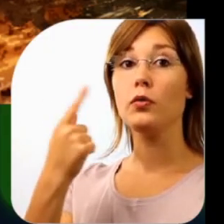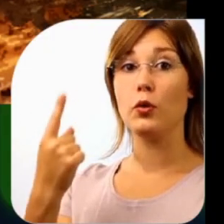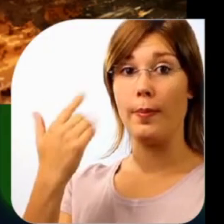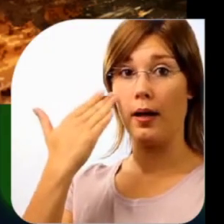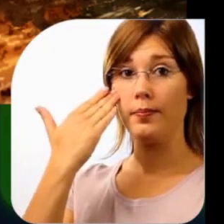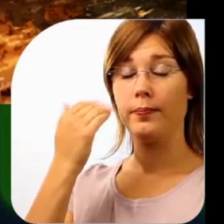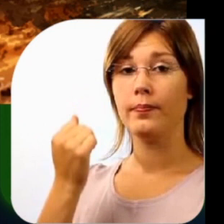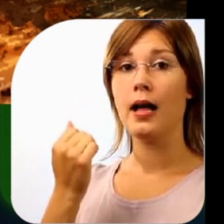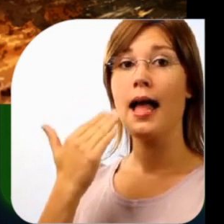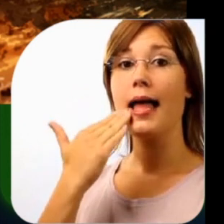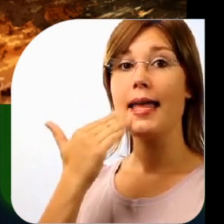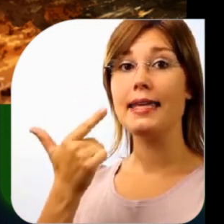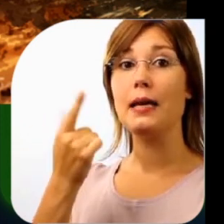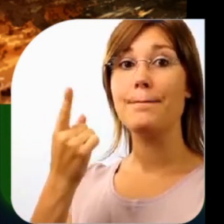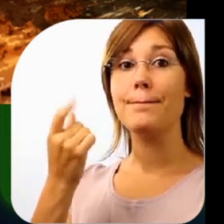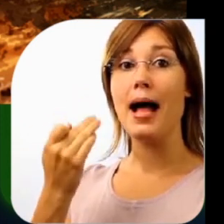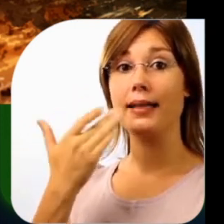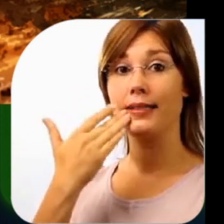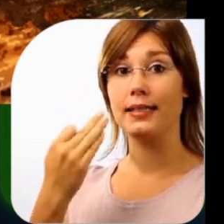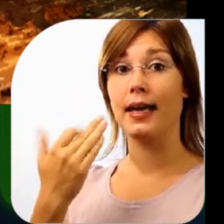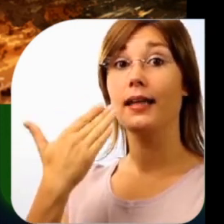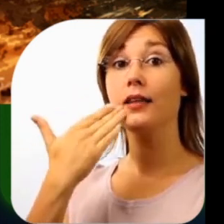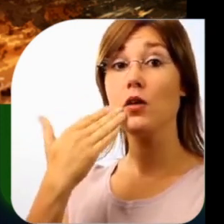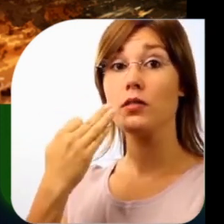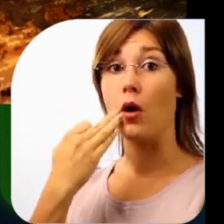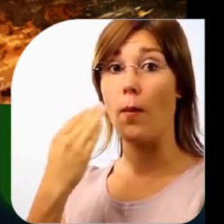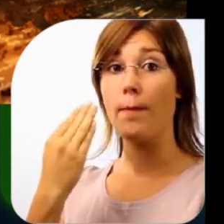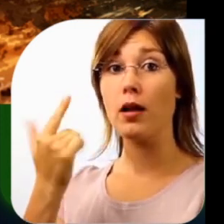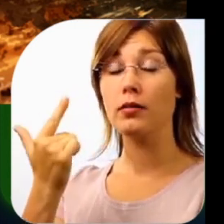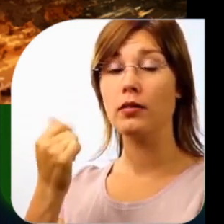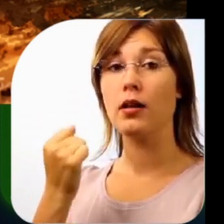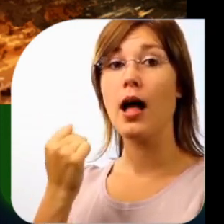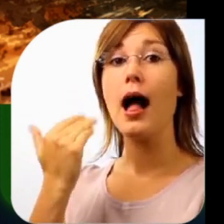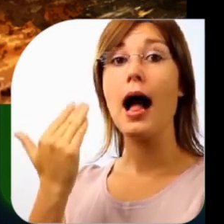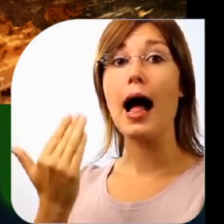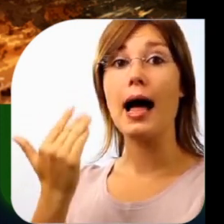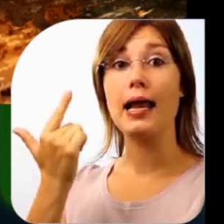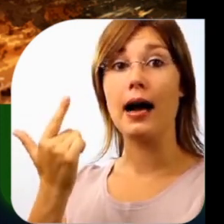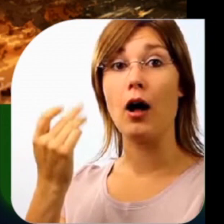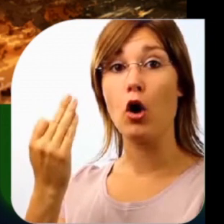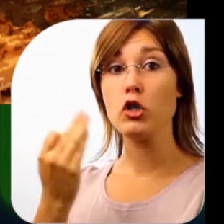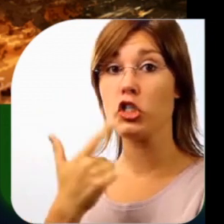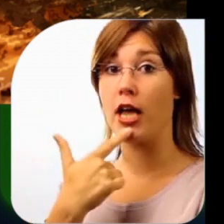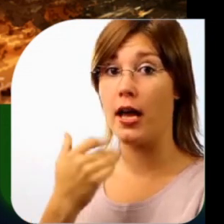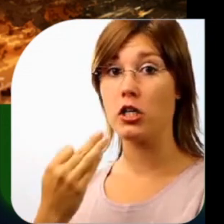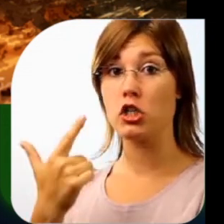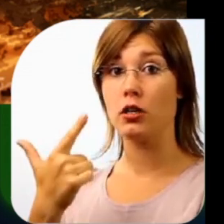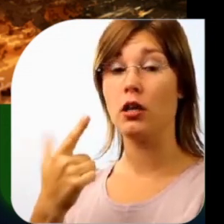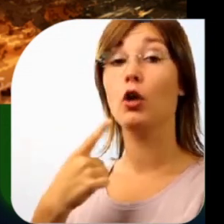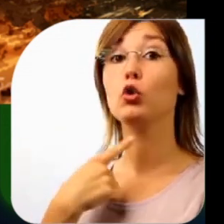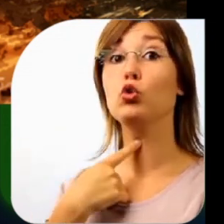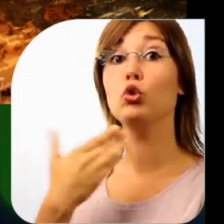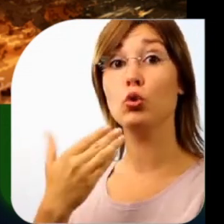Le lendemain, ils partirent ensemble à la